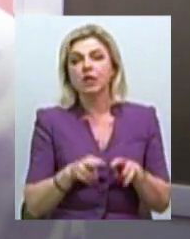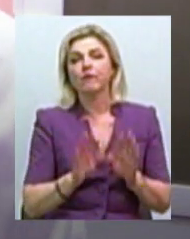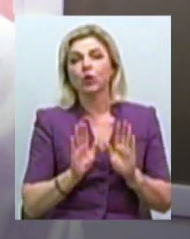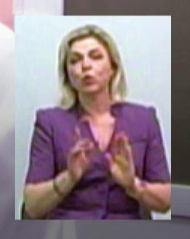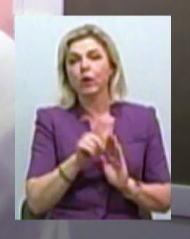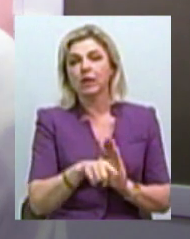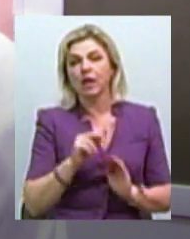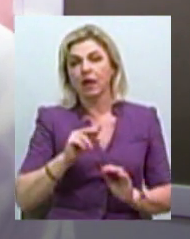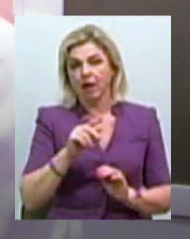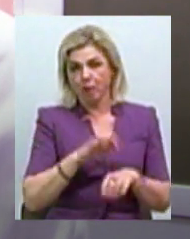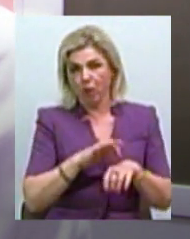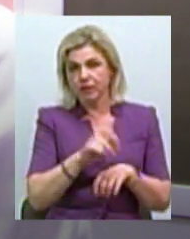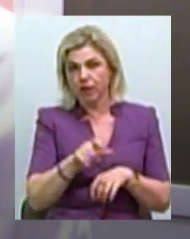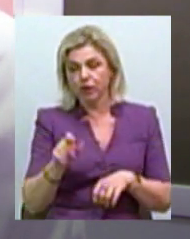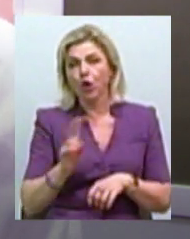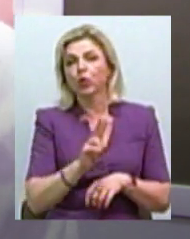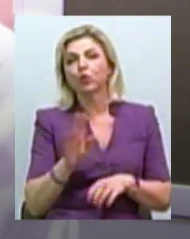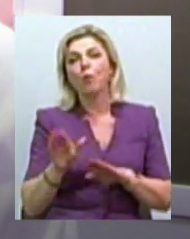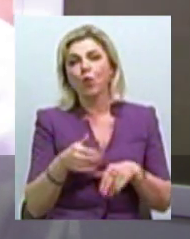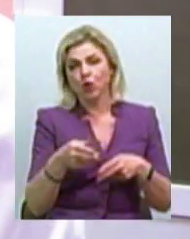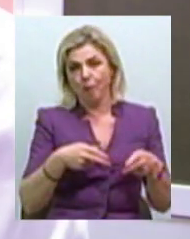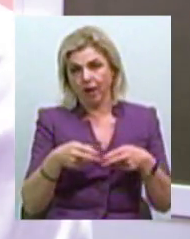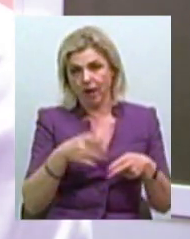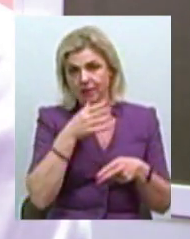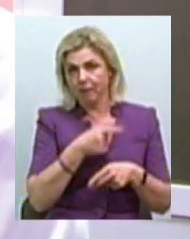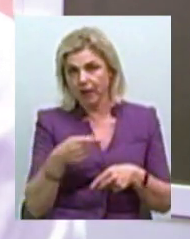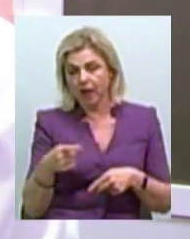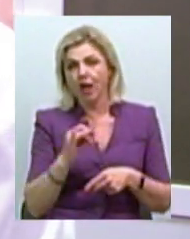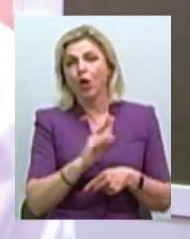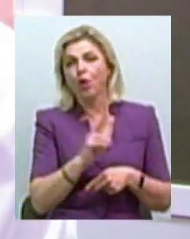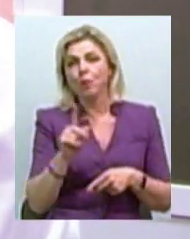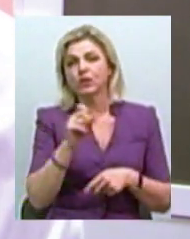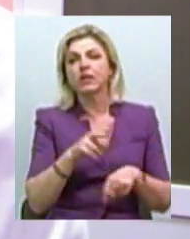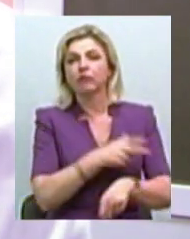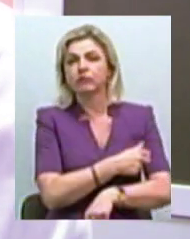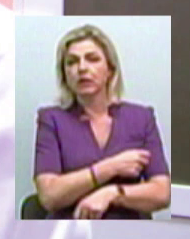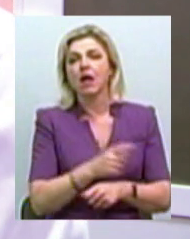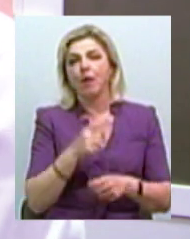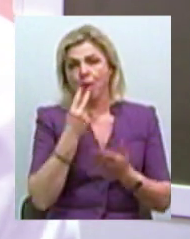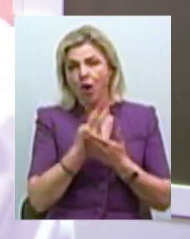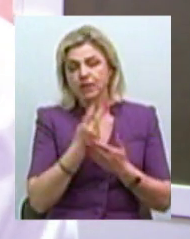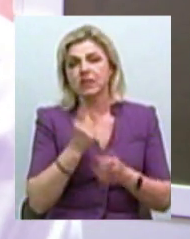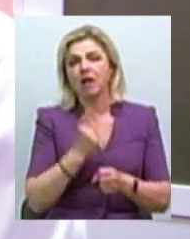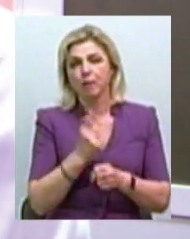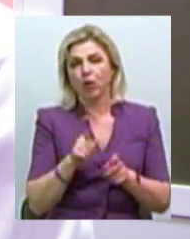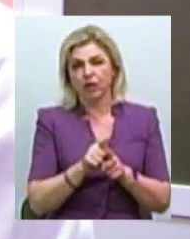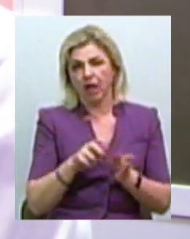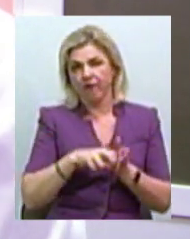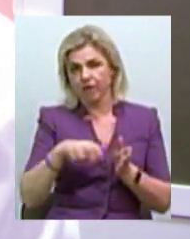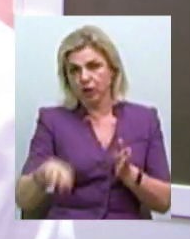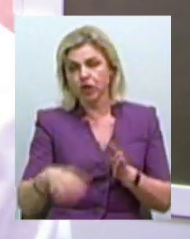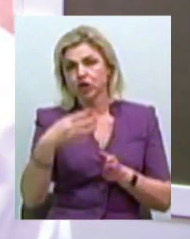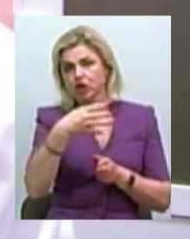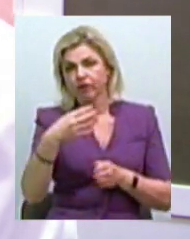ті пацієнти, які в післяопераційному періоді, і ті, котрим за клінічними показниками заборонені такі подорожі з 4-го поверху